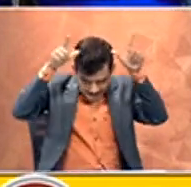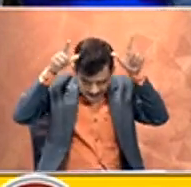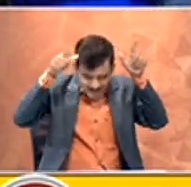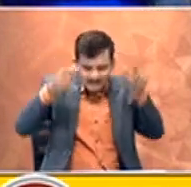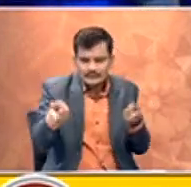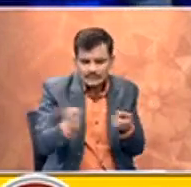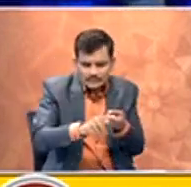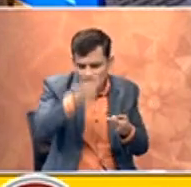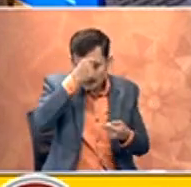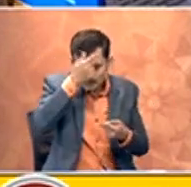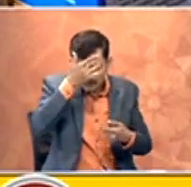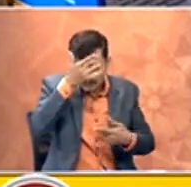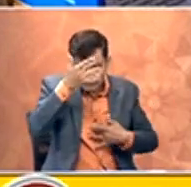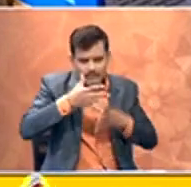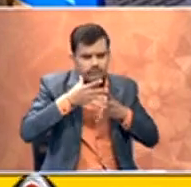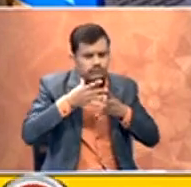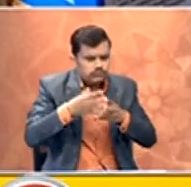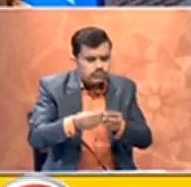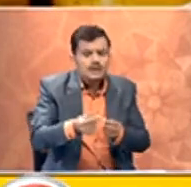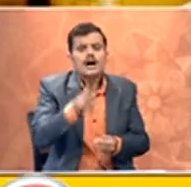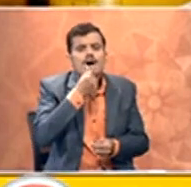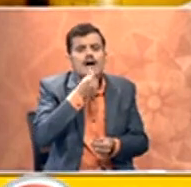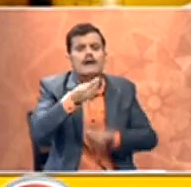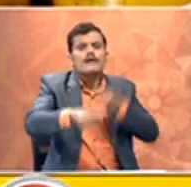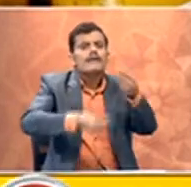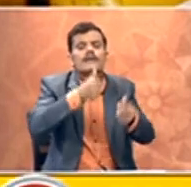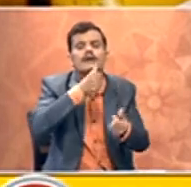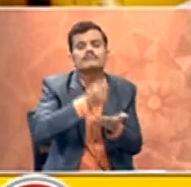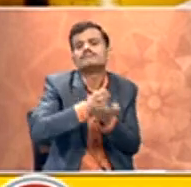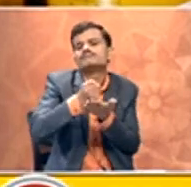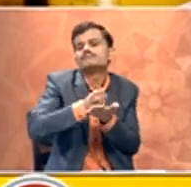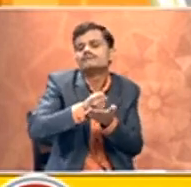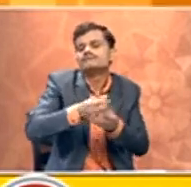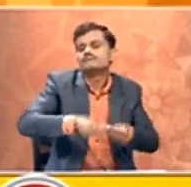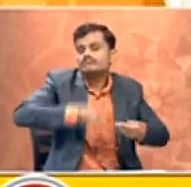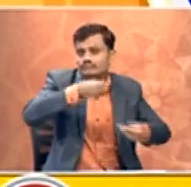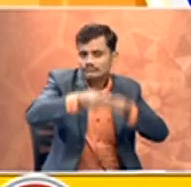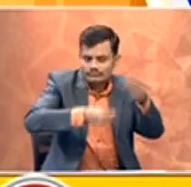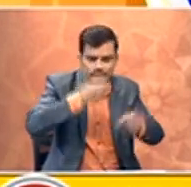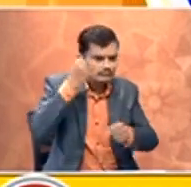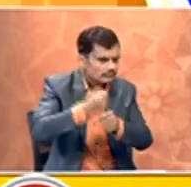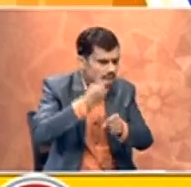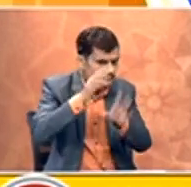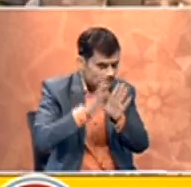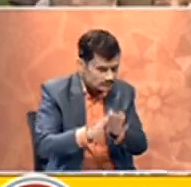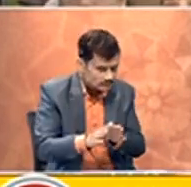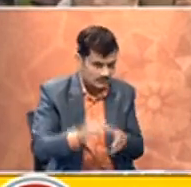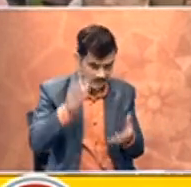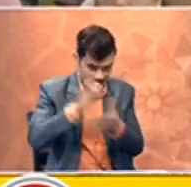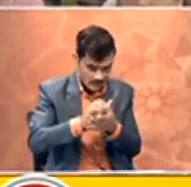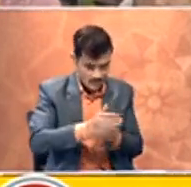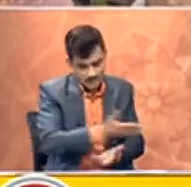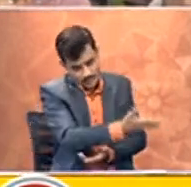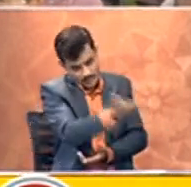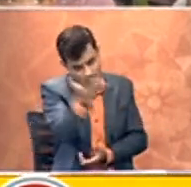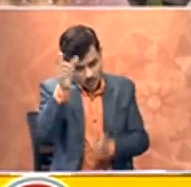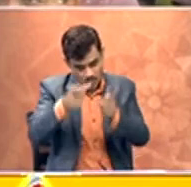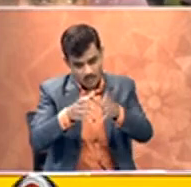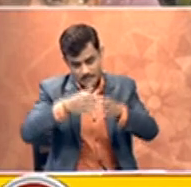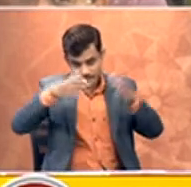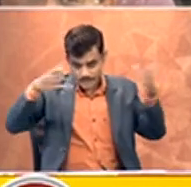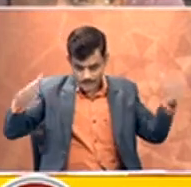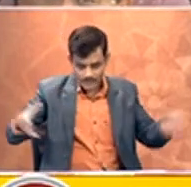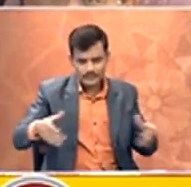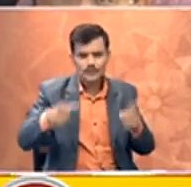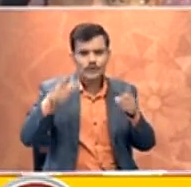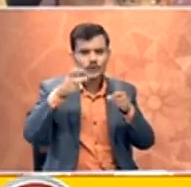के लिए आयुर्वेदिक मेडिसिन विकसित करने में जुटी है। साथियों, आज ऐसे बहुत से लोग हैं जो